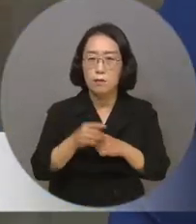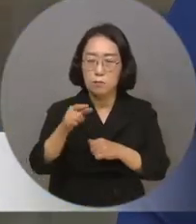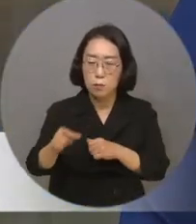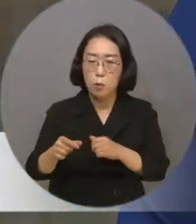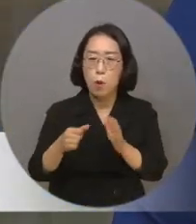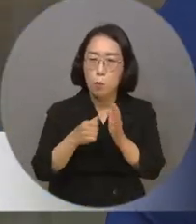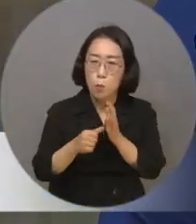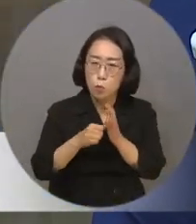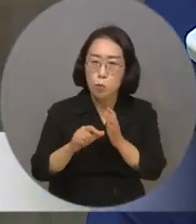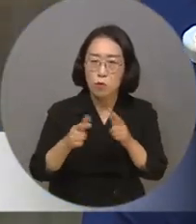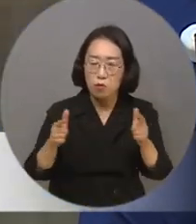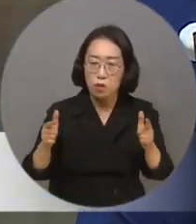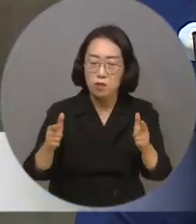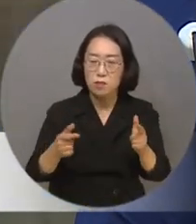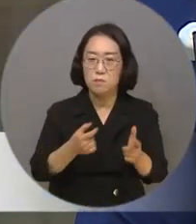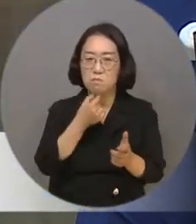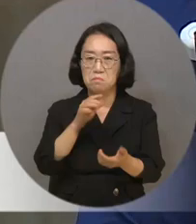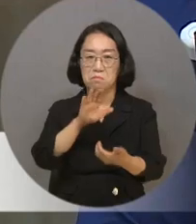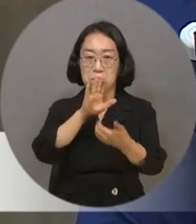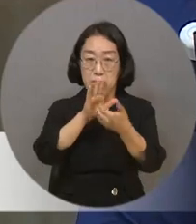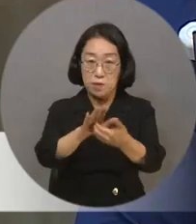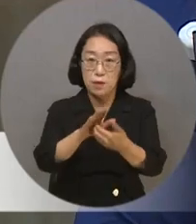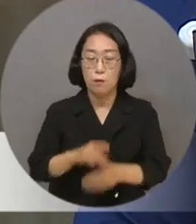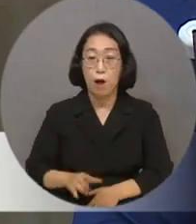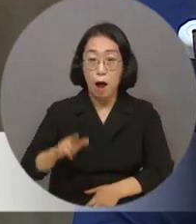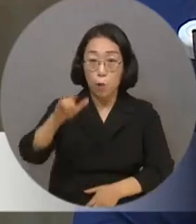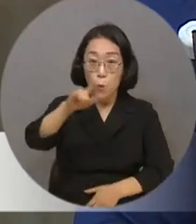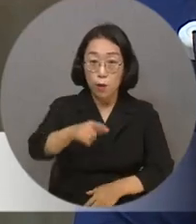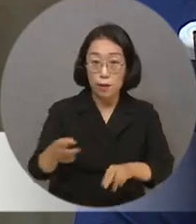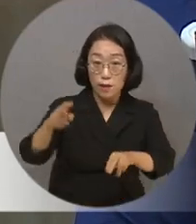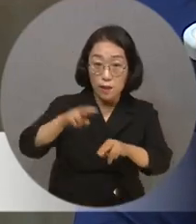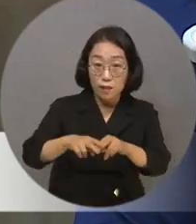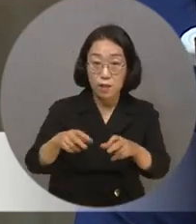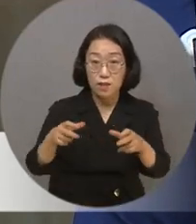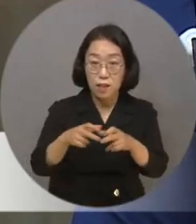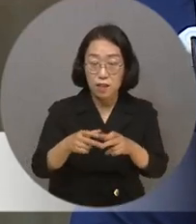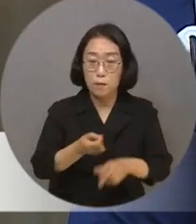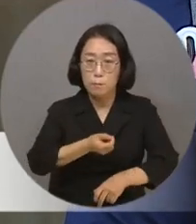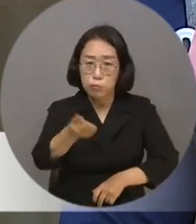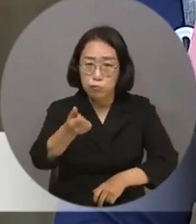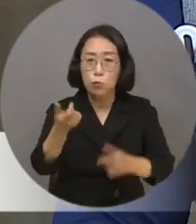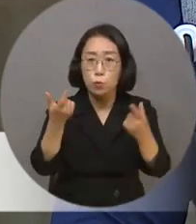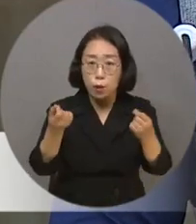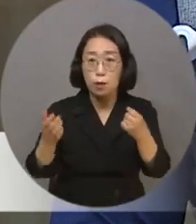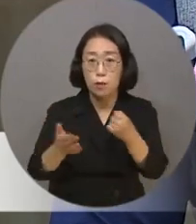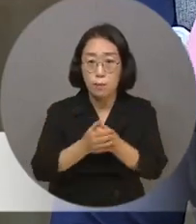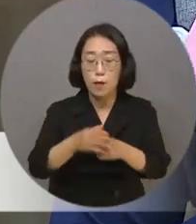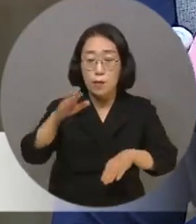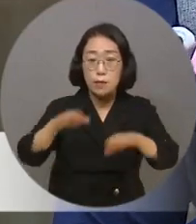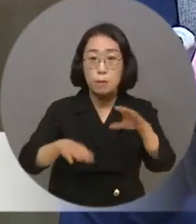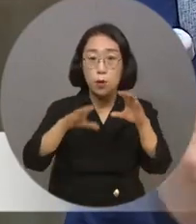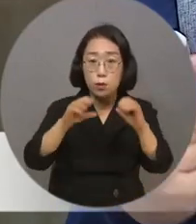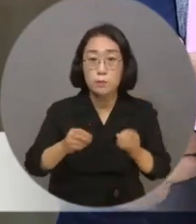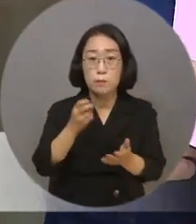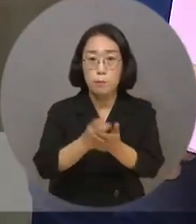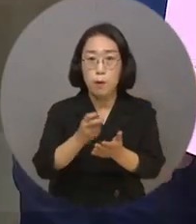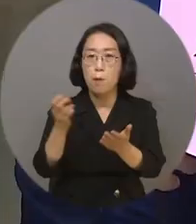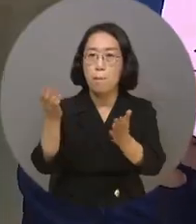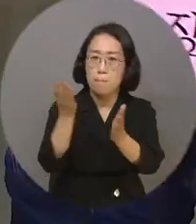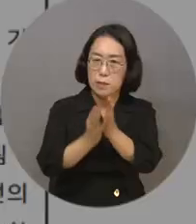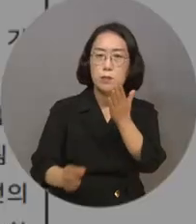반입과 사용을 거부하고 항공기 이용에 있어 장애인의 배제한 것으로서 장애인 차별금지법을 위반한